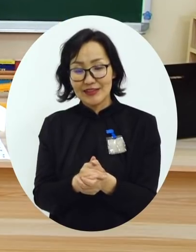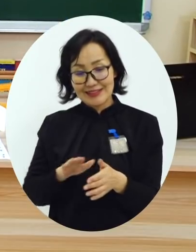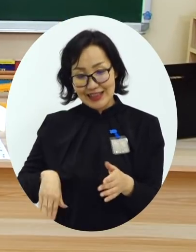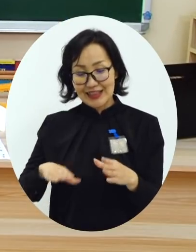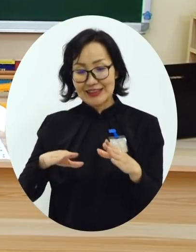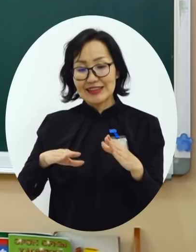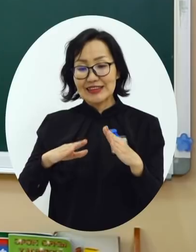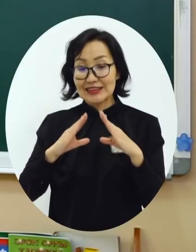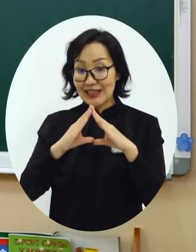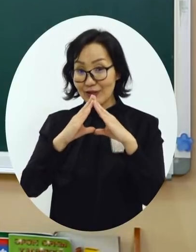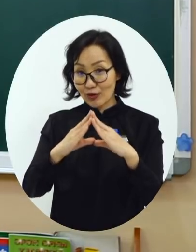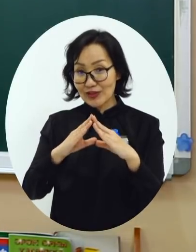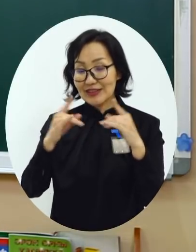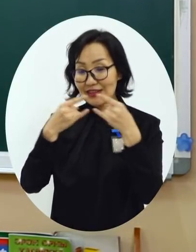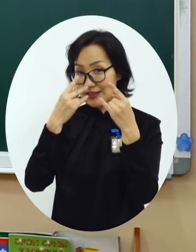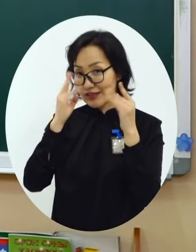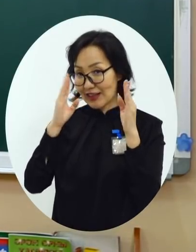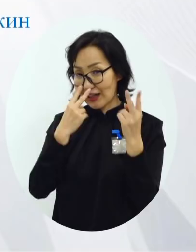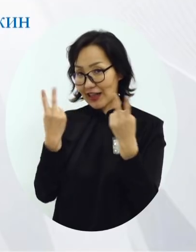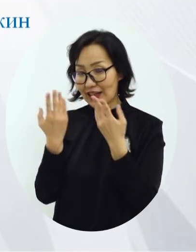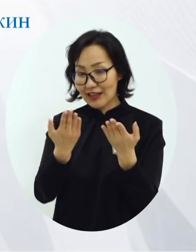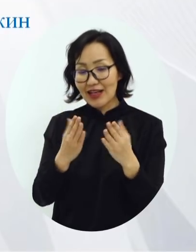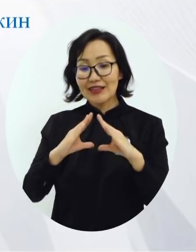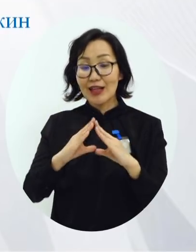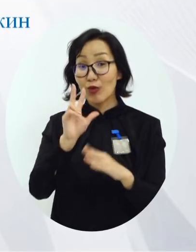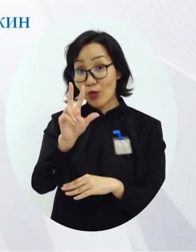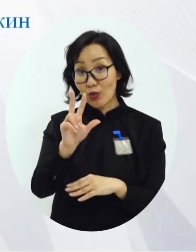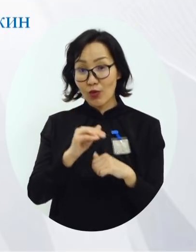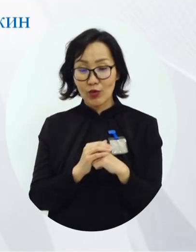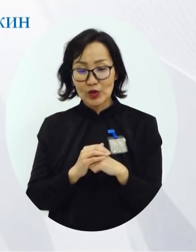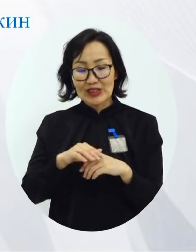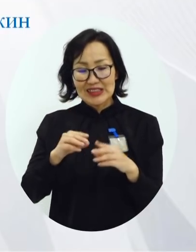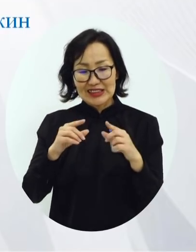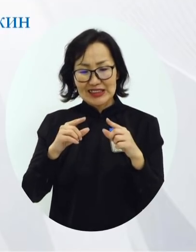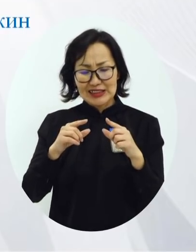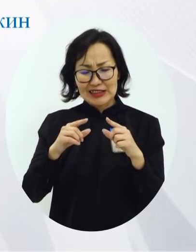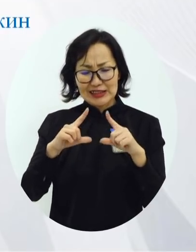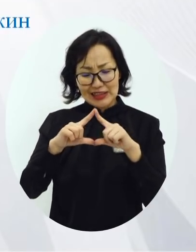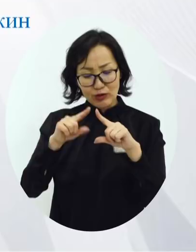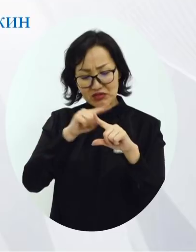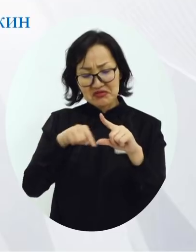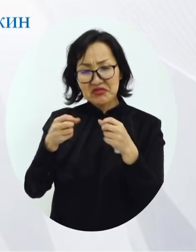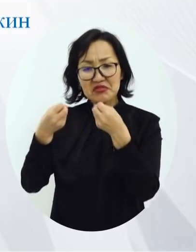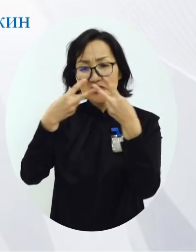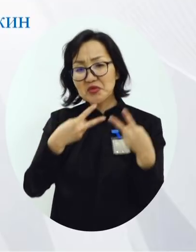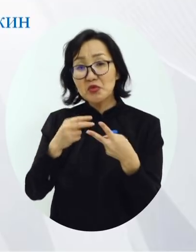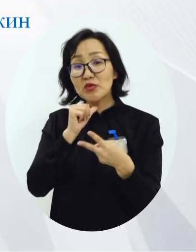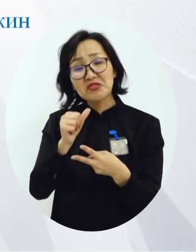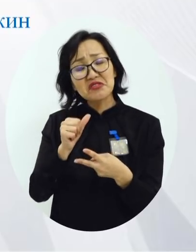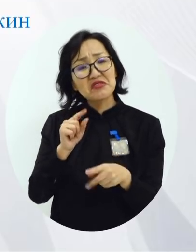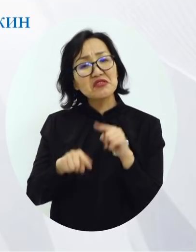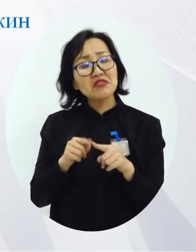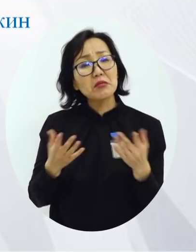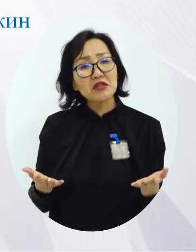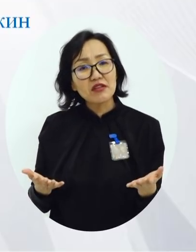дараагийн даалгаврыг дэлгэцрээ анхаарад унши бүгдээрээ. За, даалгавар 3. Талууд нь тэнцүү биш. Ямар гурвалжин гэдэг